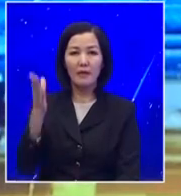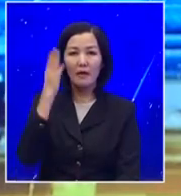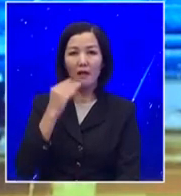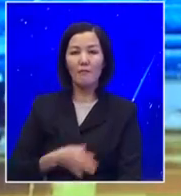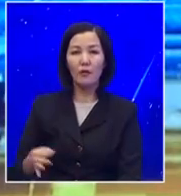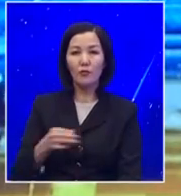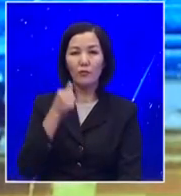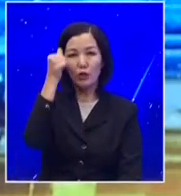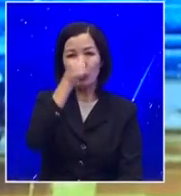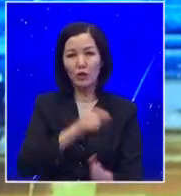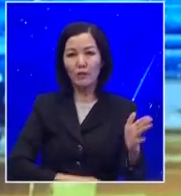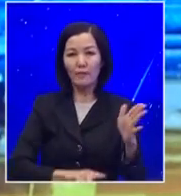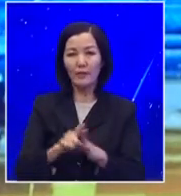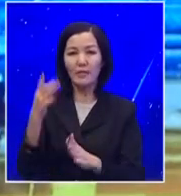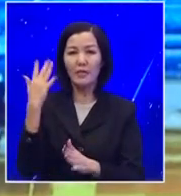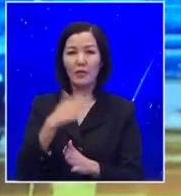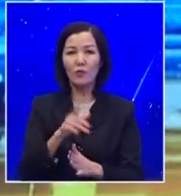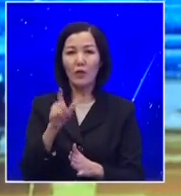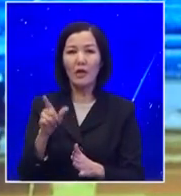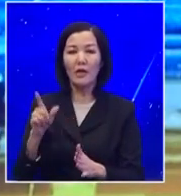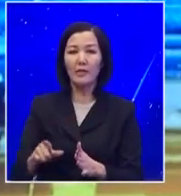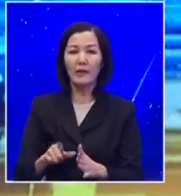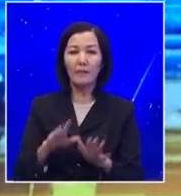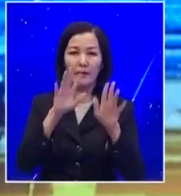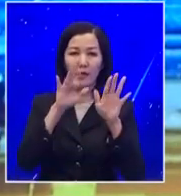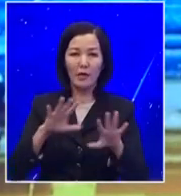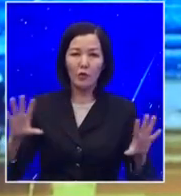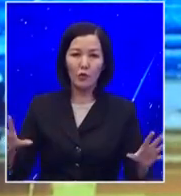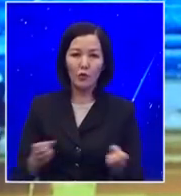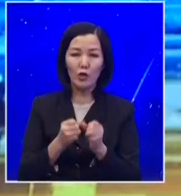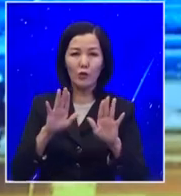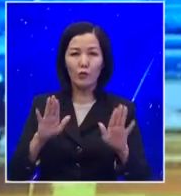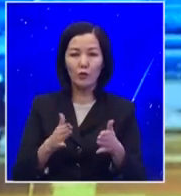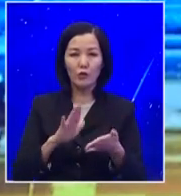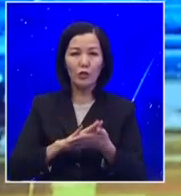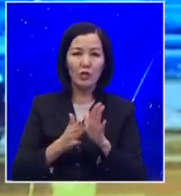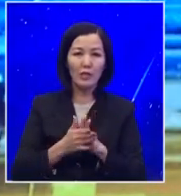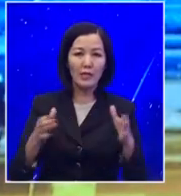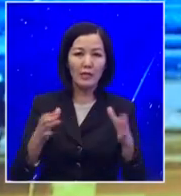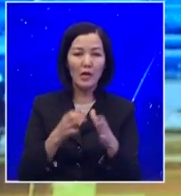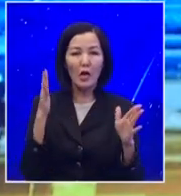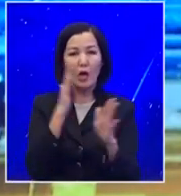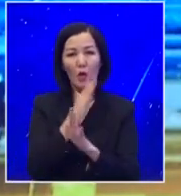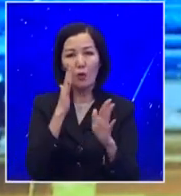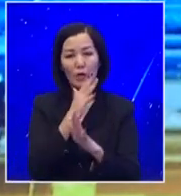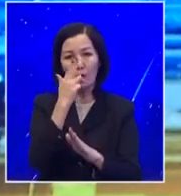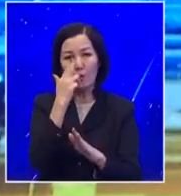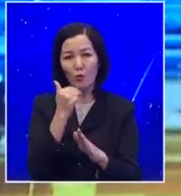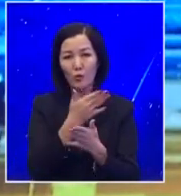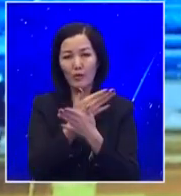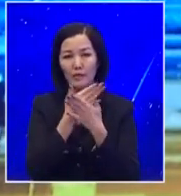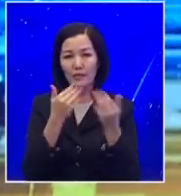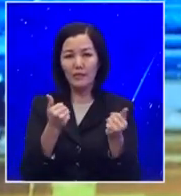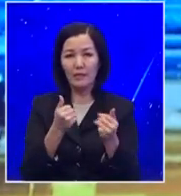Облыста жыл басынан бері 50-ге жуық адам қар құрсауынан құтқарылды. Төтенше жағдайлар департаменті ауа райы қолайсыздығын алдын ала ескертіп